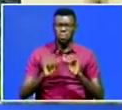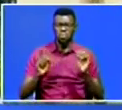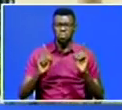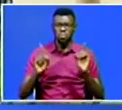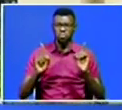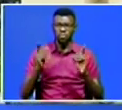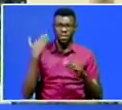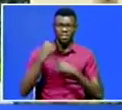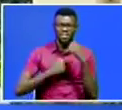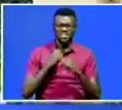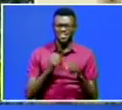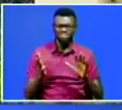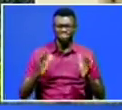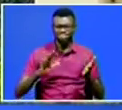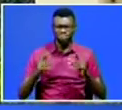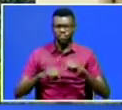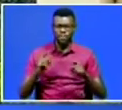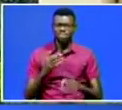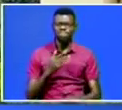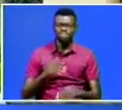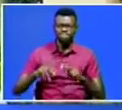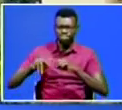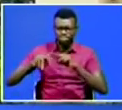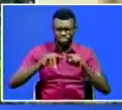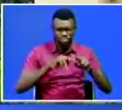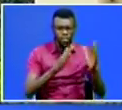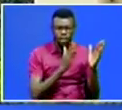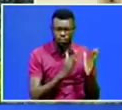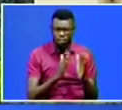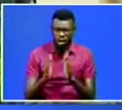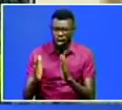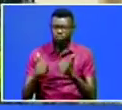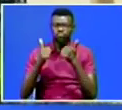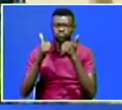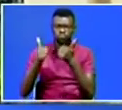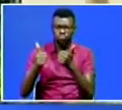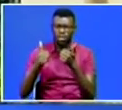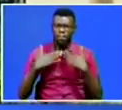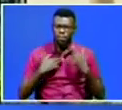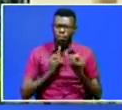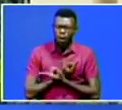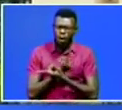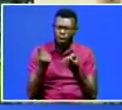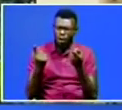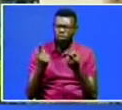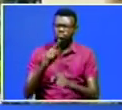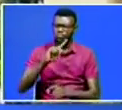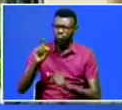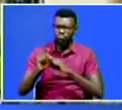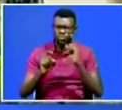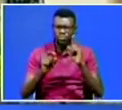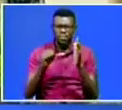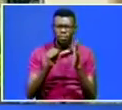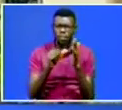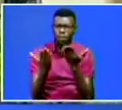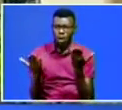Mwaka jana tukufanya vizuri, lakini tuliketi, tuka, you know, we sat down all of us, tukajiuliza maswali,